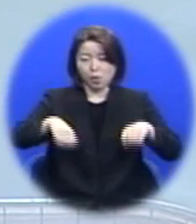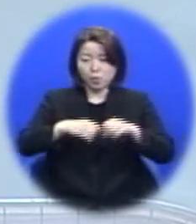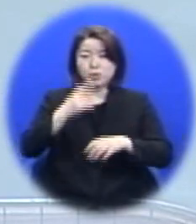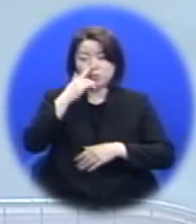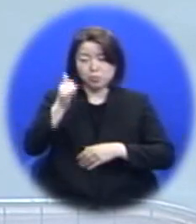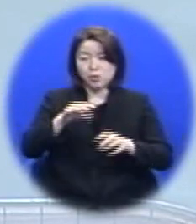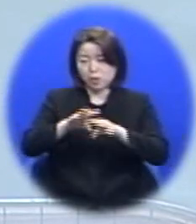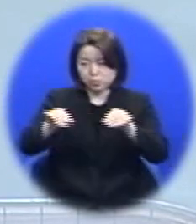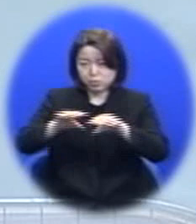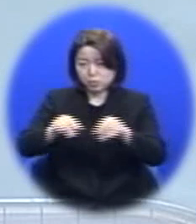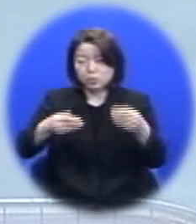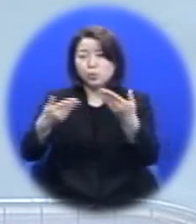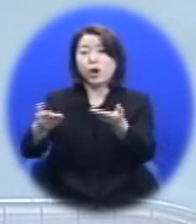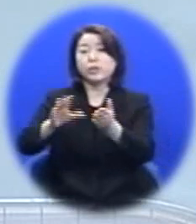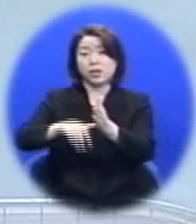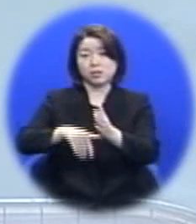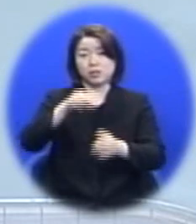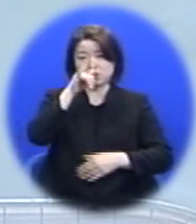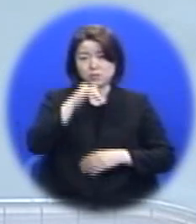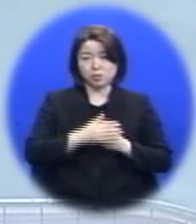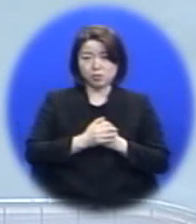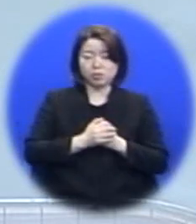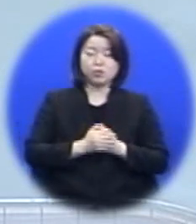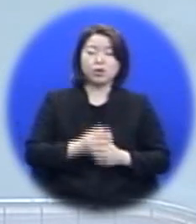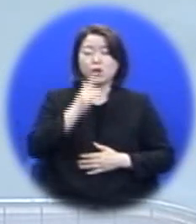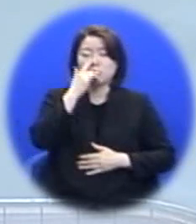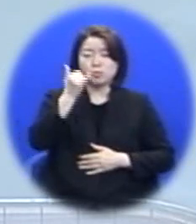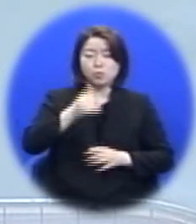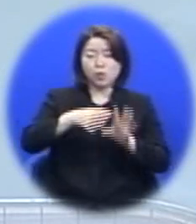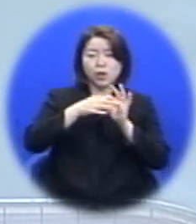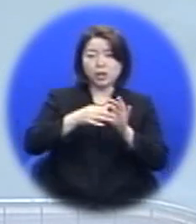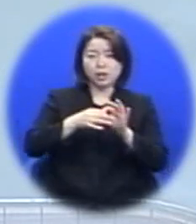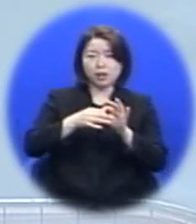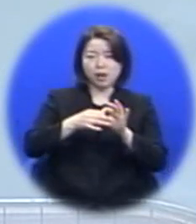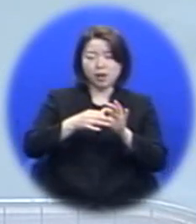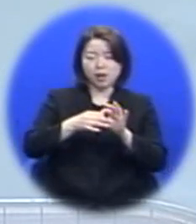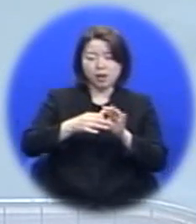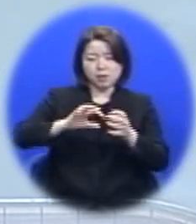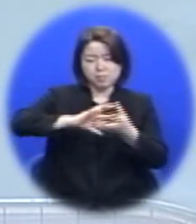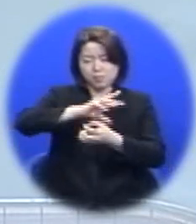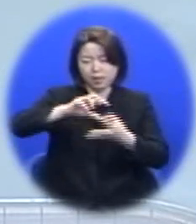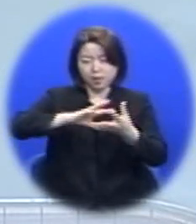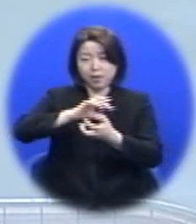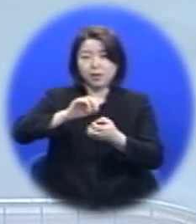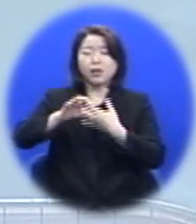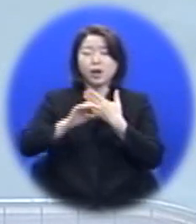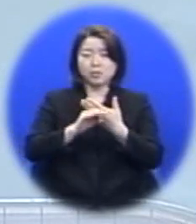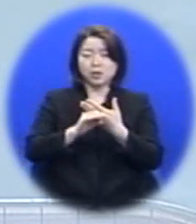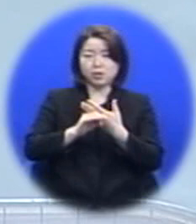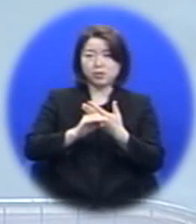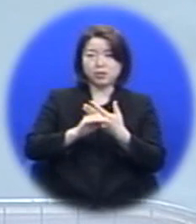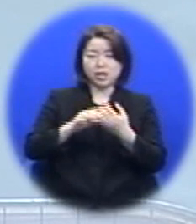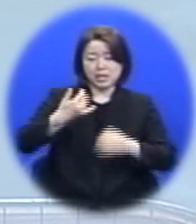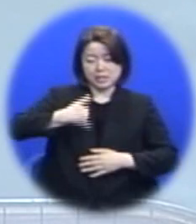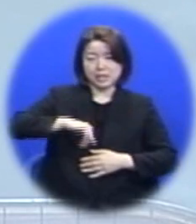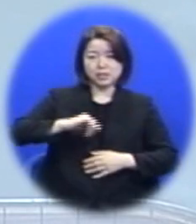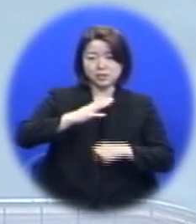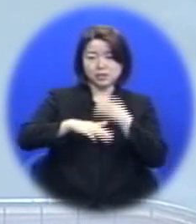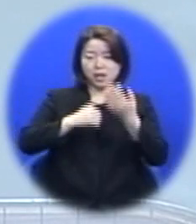있어요. 부모와의 관계가 엉기면 자녀들은 하나님의 복을 받지